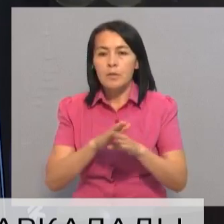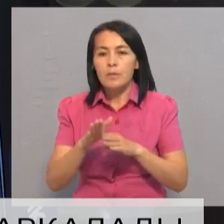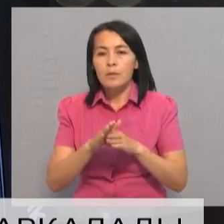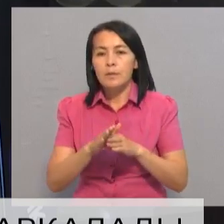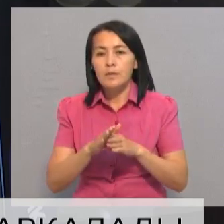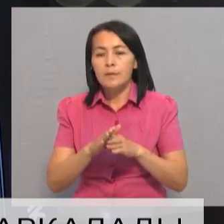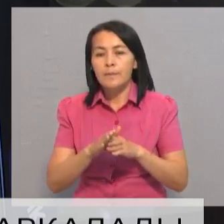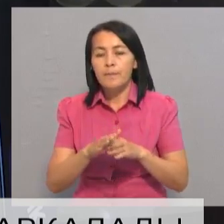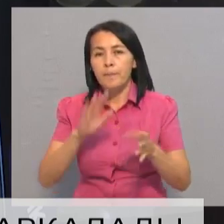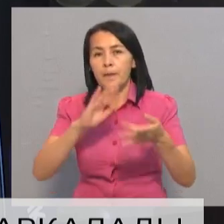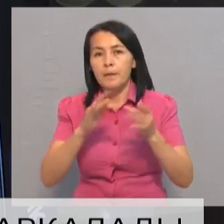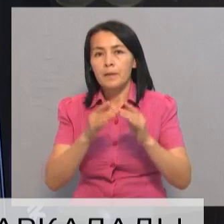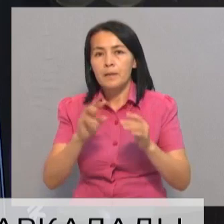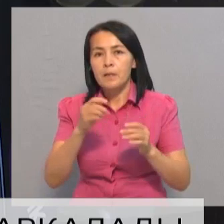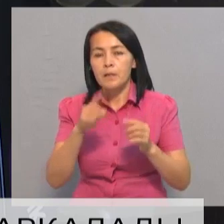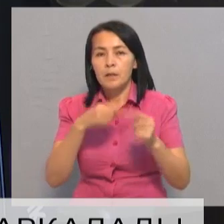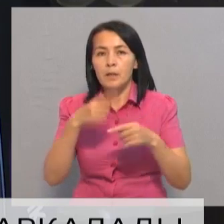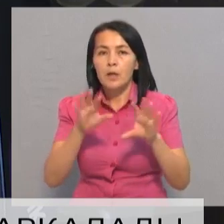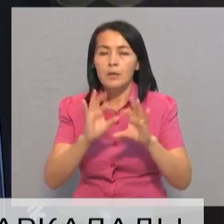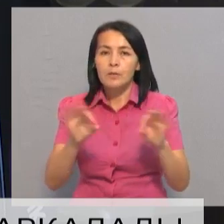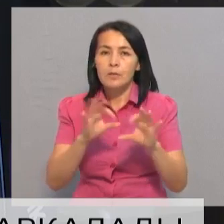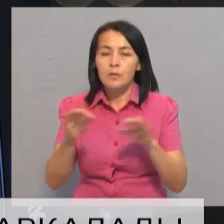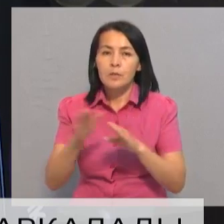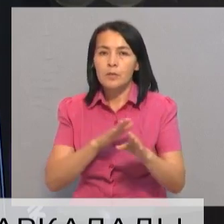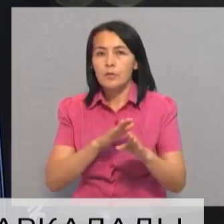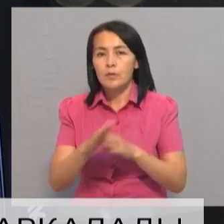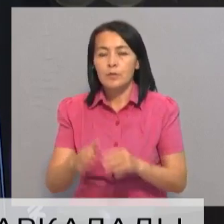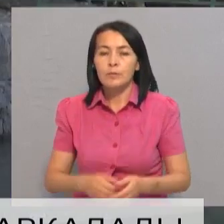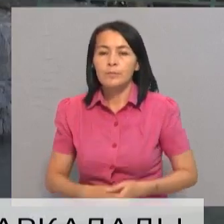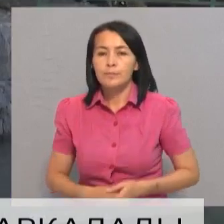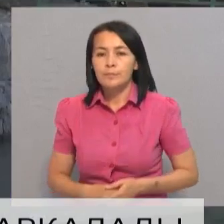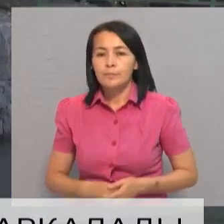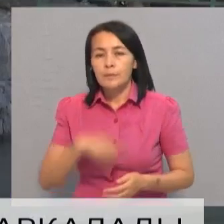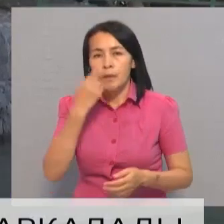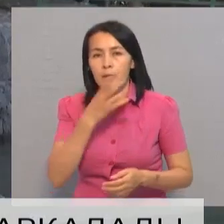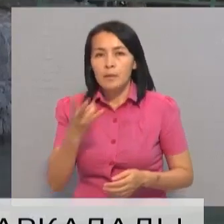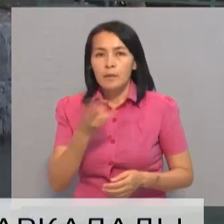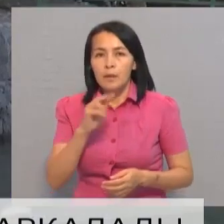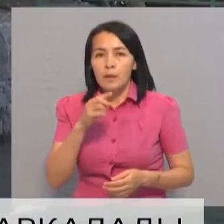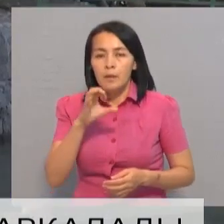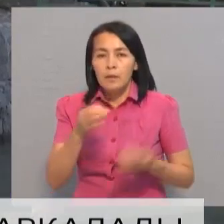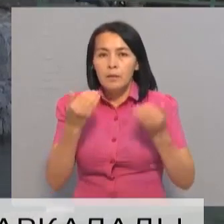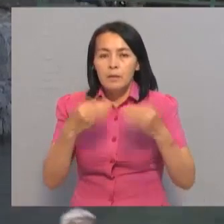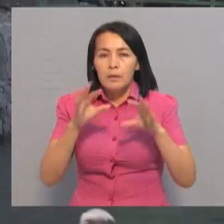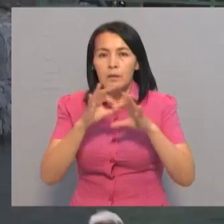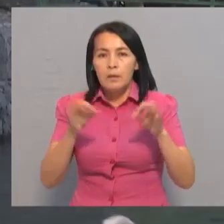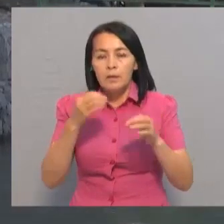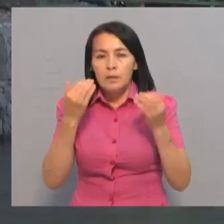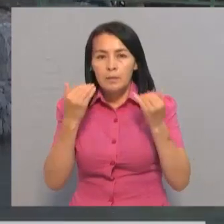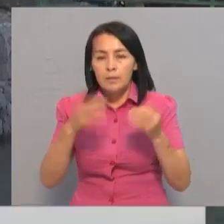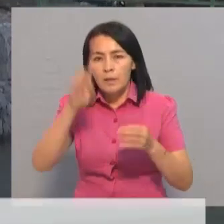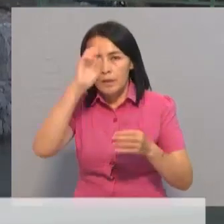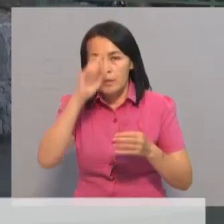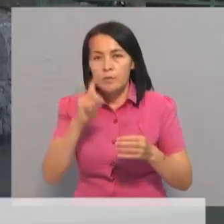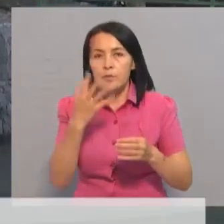әлеуметтік желілер арқылы, WhatsApp желілер арқылы үгіт насихат жұмыстарын таратып отыр. Айта өтейік, төтеншеліктердің ресми ақпарына сәйкес биыл